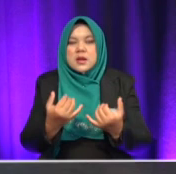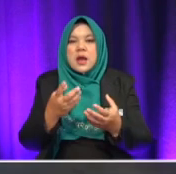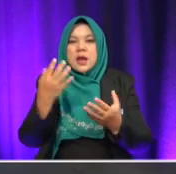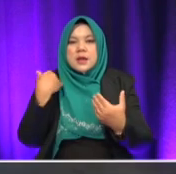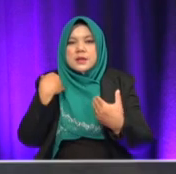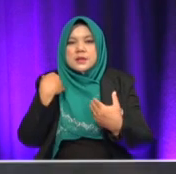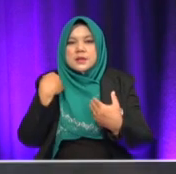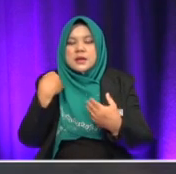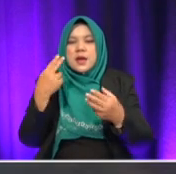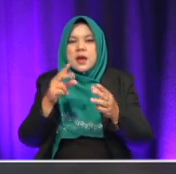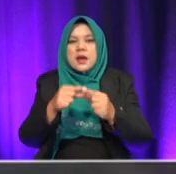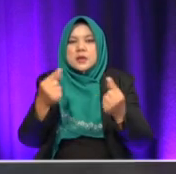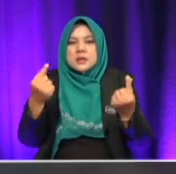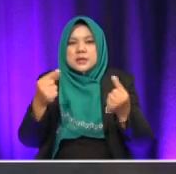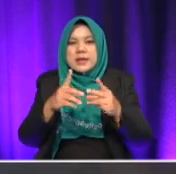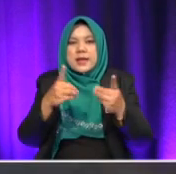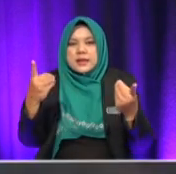topik kita pada hari ini